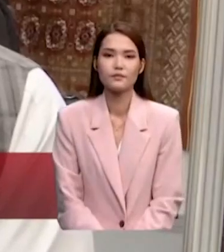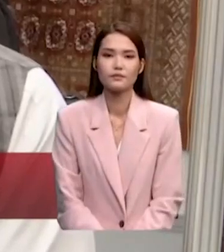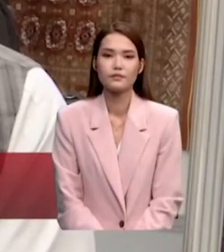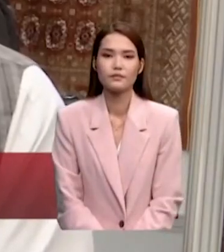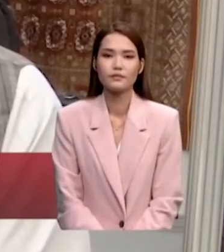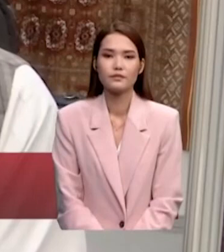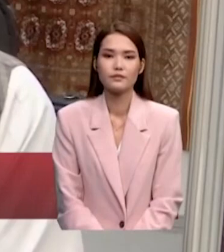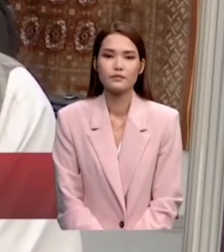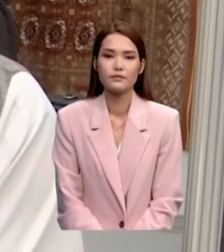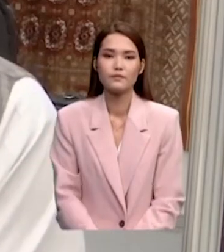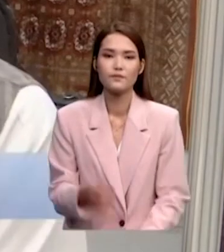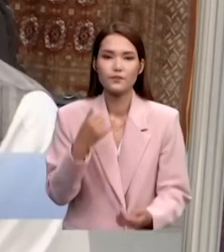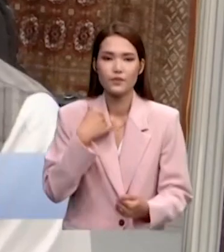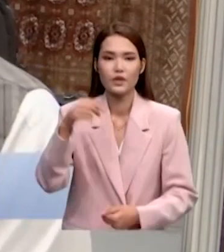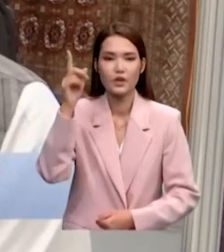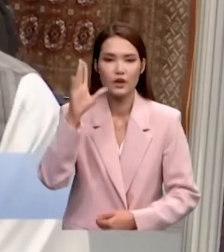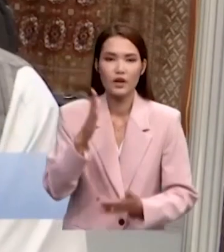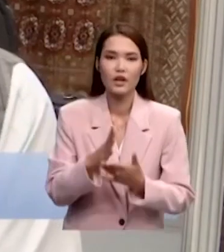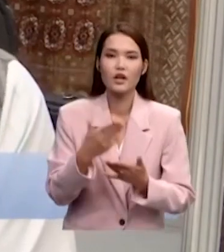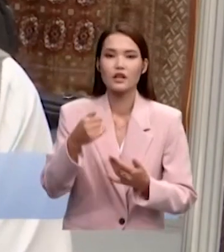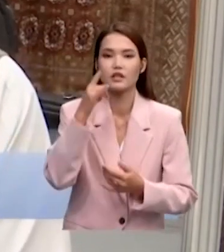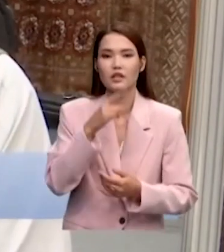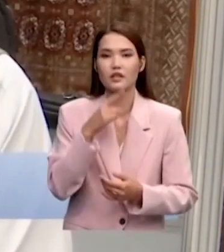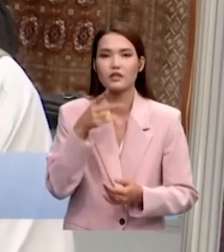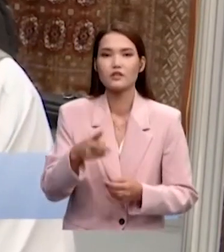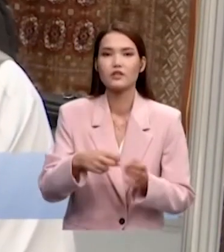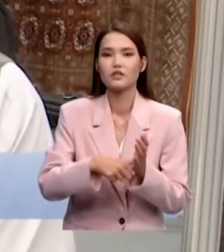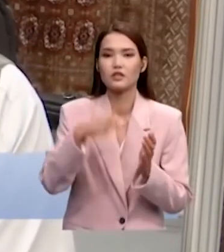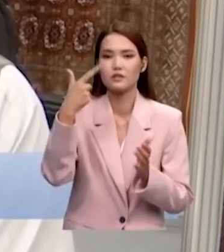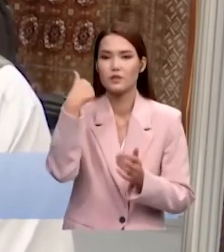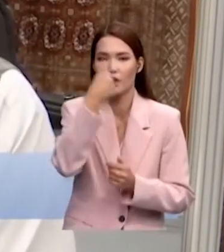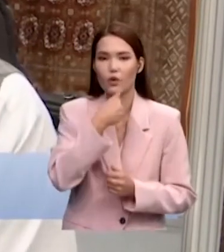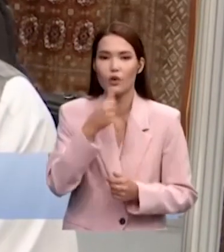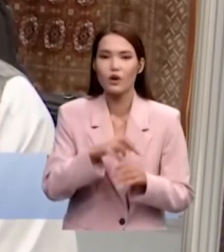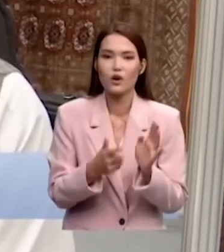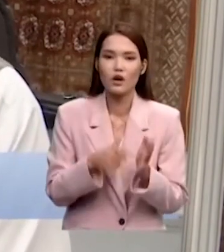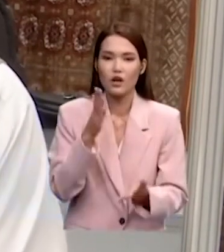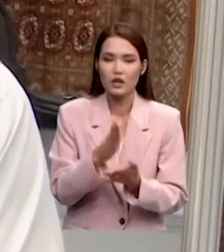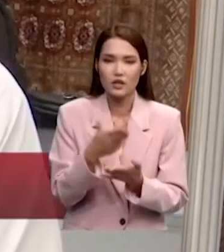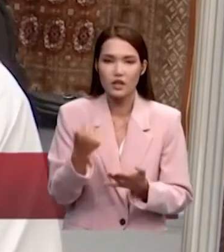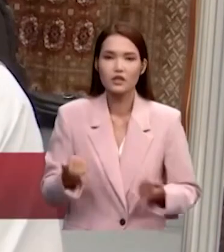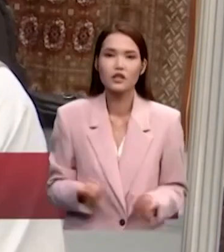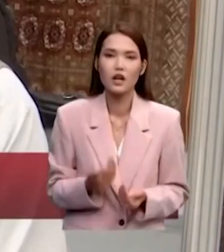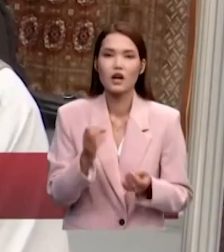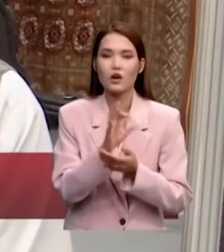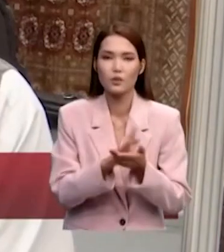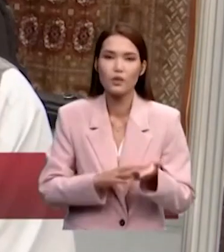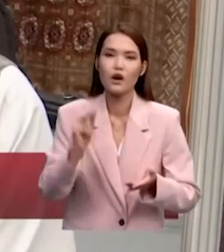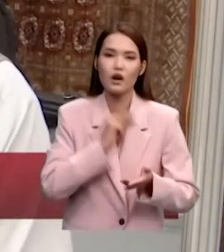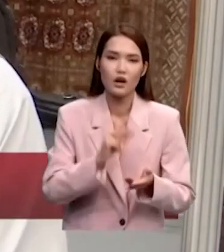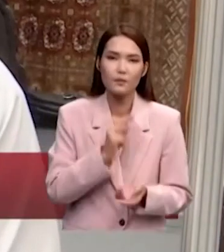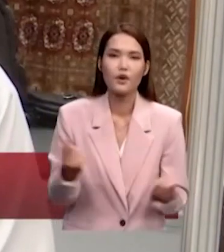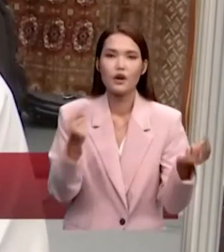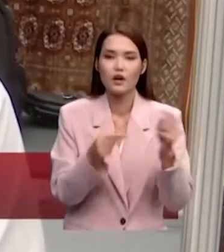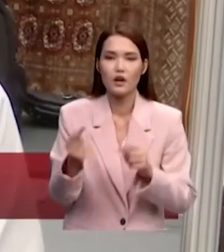Я уже продавал ковры друзьям из Казахстана в 2017 году. Нашел партнеров, которые продают ковры здесь. Мы продолжаем сотрудничество и